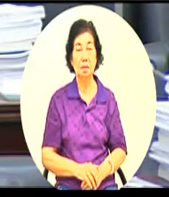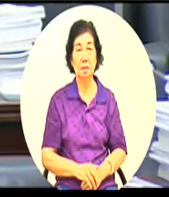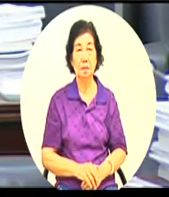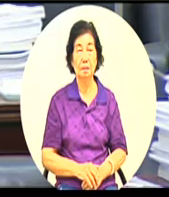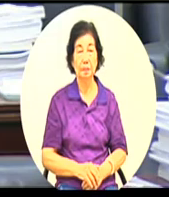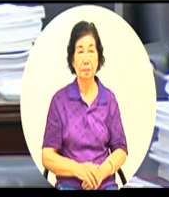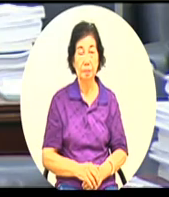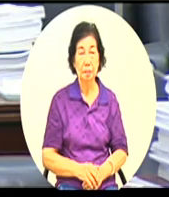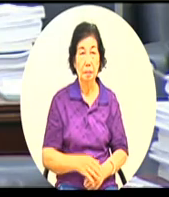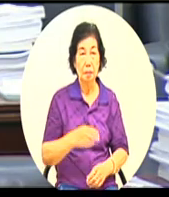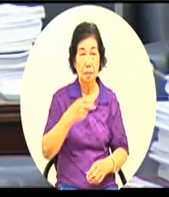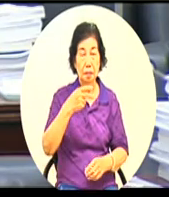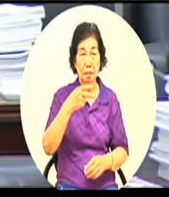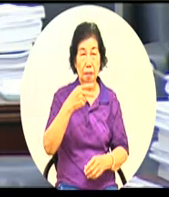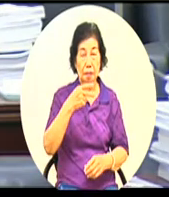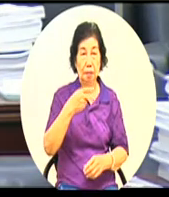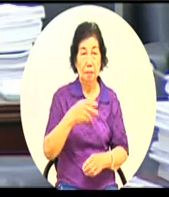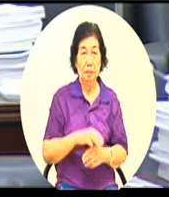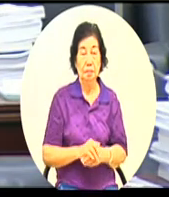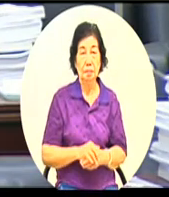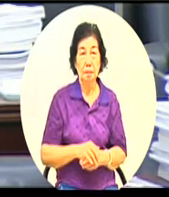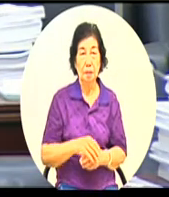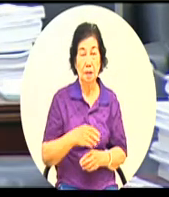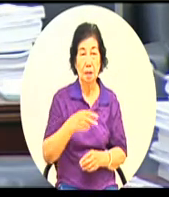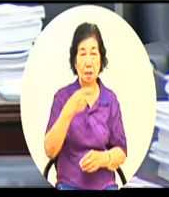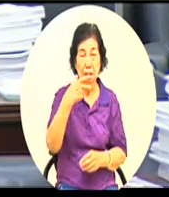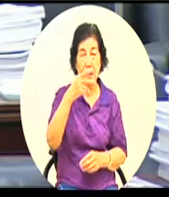2亿，我看2亿就会当解决足侪问题。